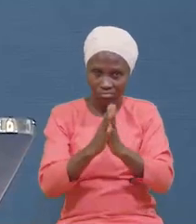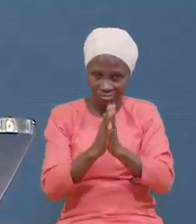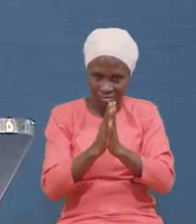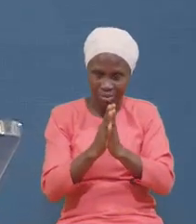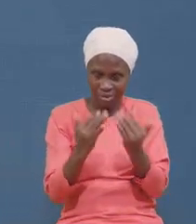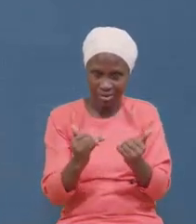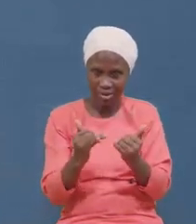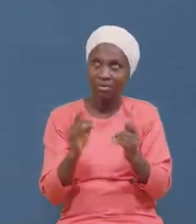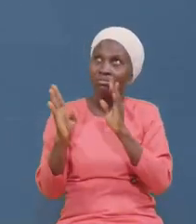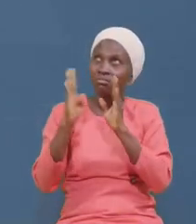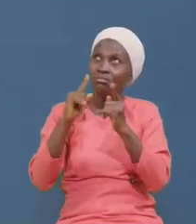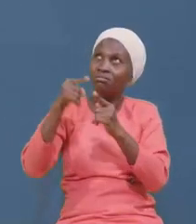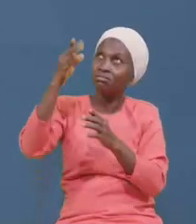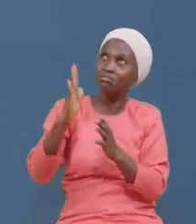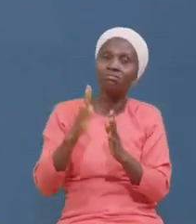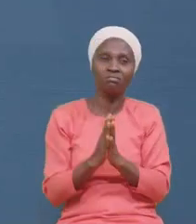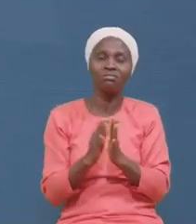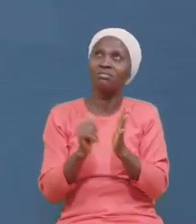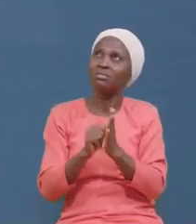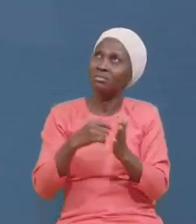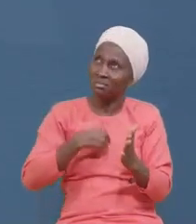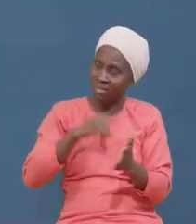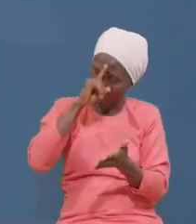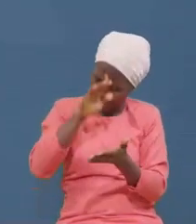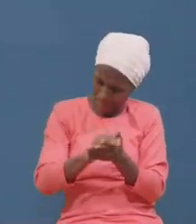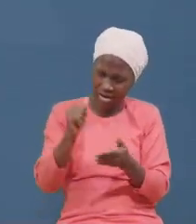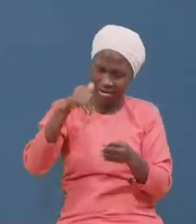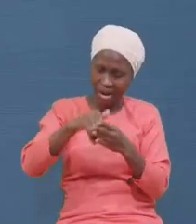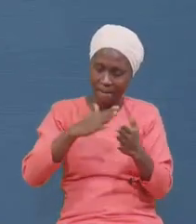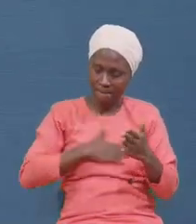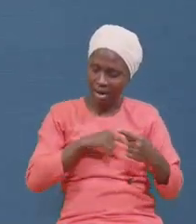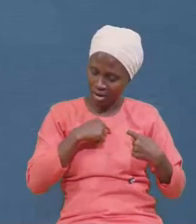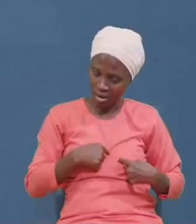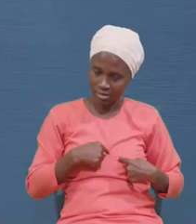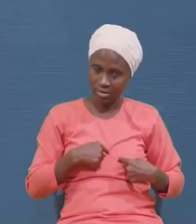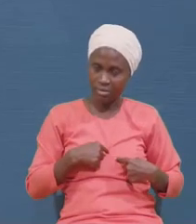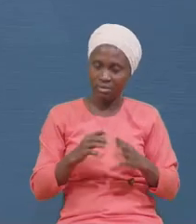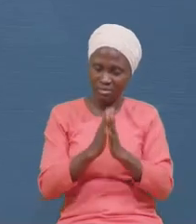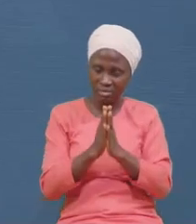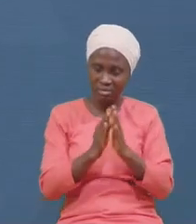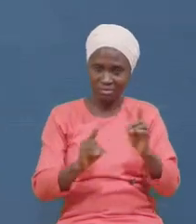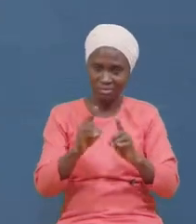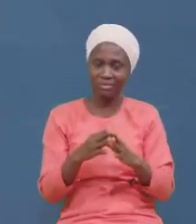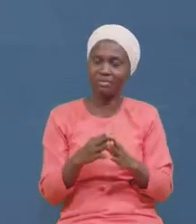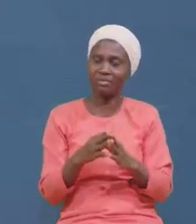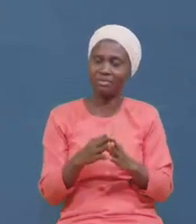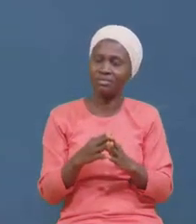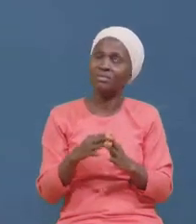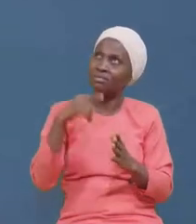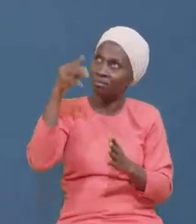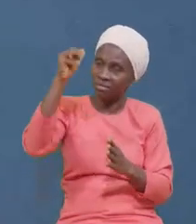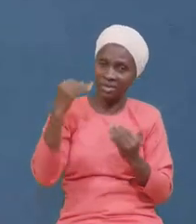చేసుకుంటున్నారు. లేచి నిలబడుతూ ఆయనతో చెప్పండి, ఐ బిలీవ్ ఇన్ మై హార్ట్. నేను నా హృదయములో విశ్వసిస్తున్నాను.